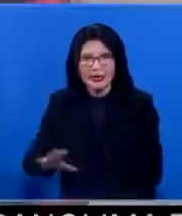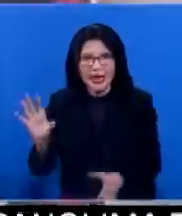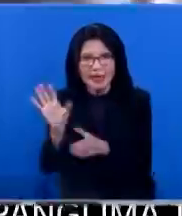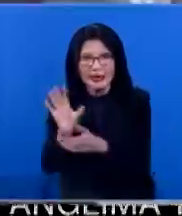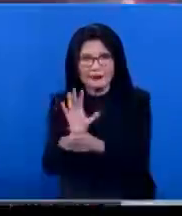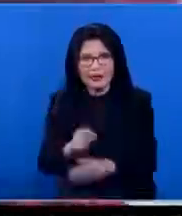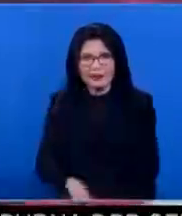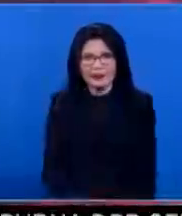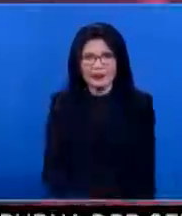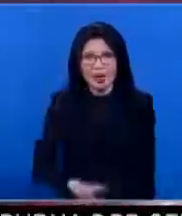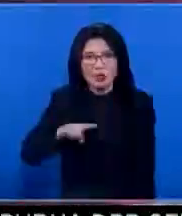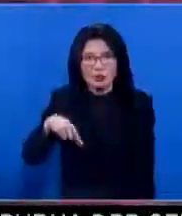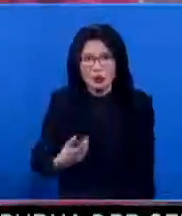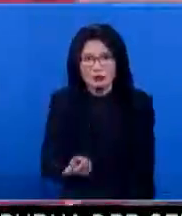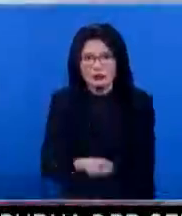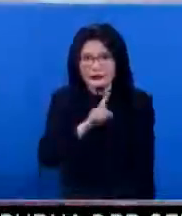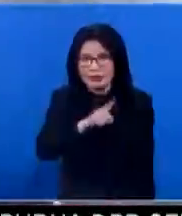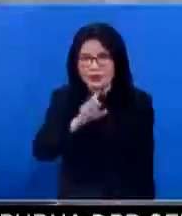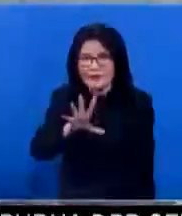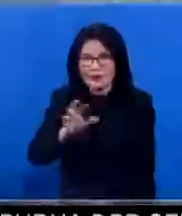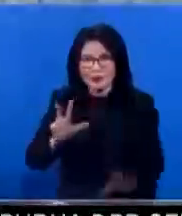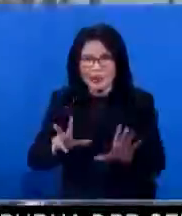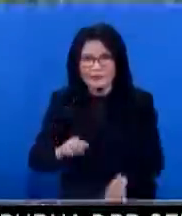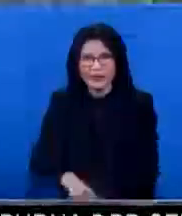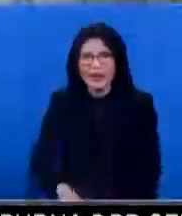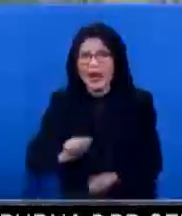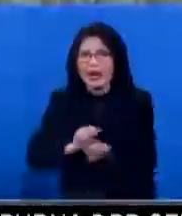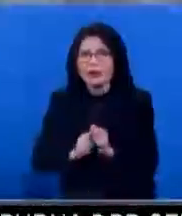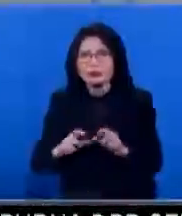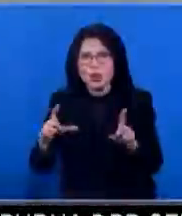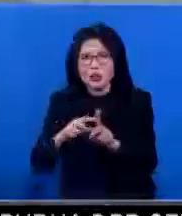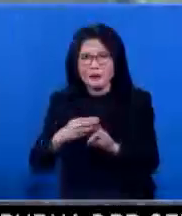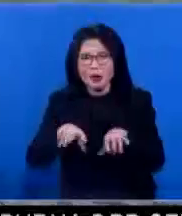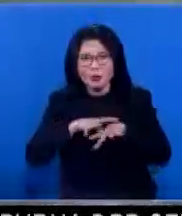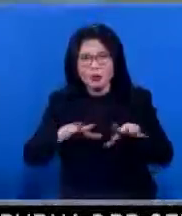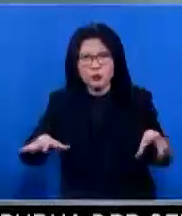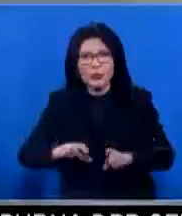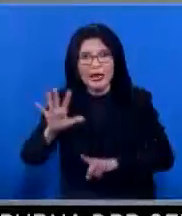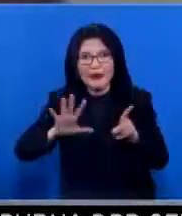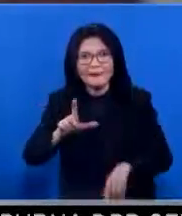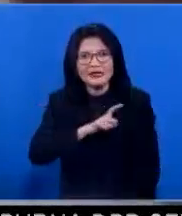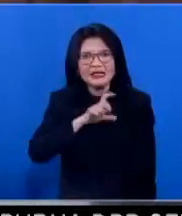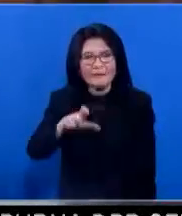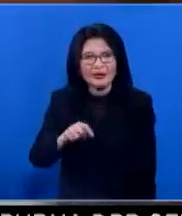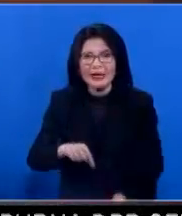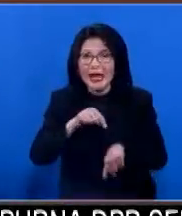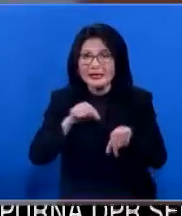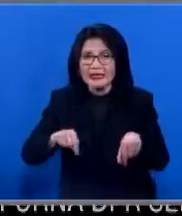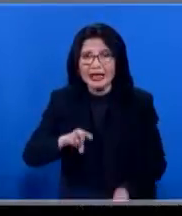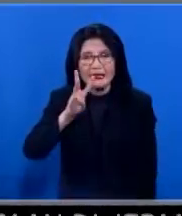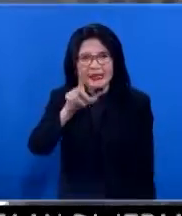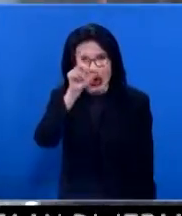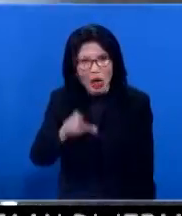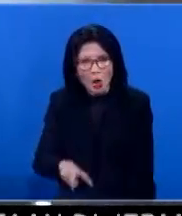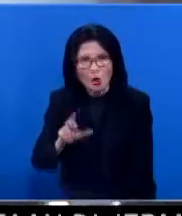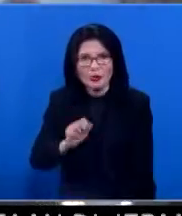November 2021, ada 158 kasus demam berdarah tersebar di 15 kecamatan. Saat ini, ada 3 warga